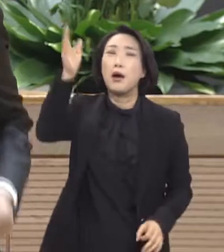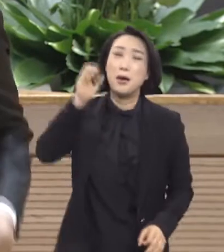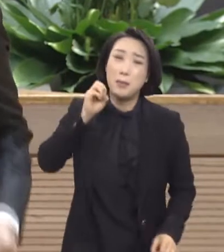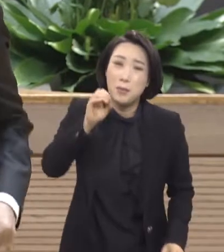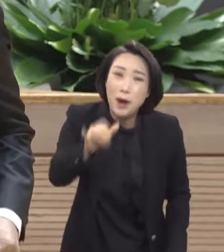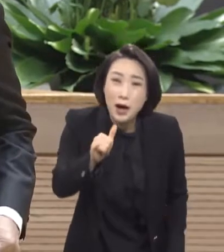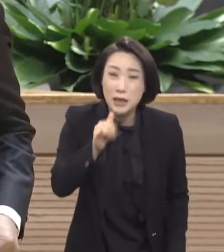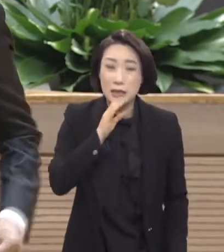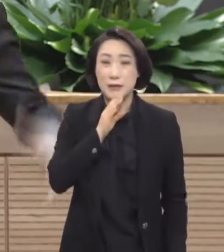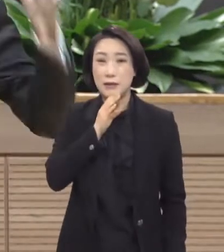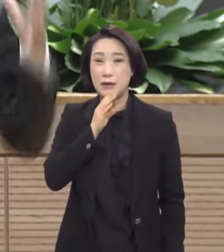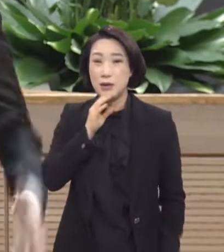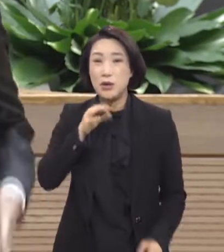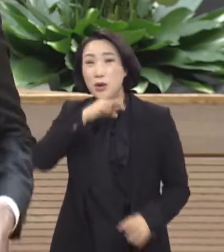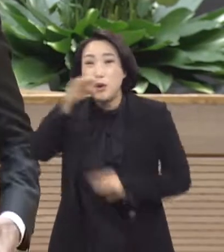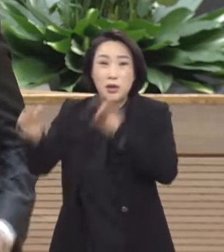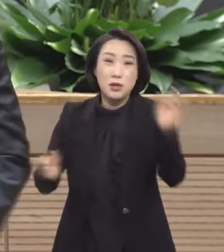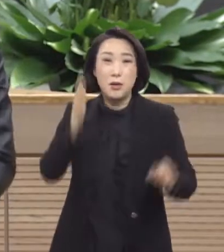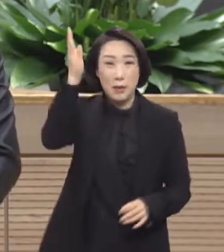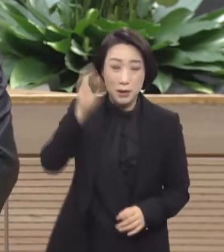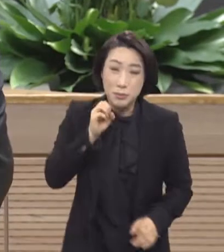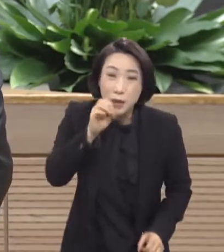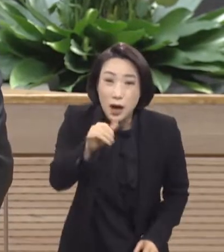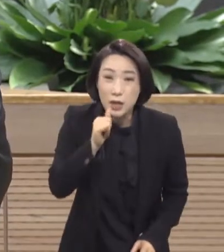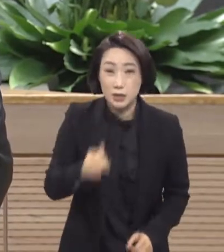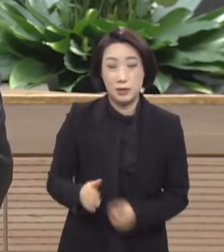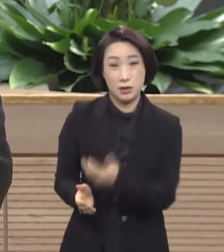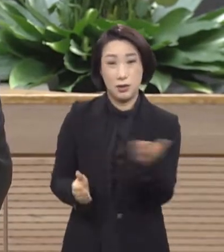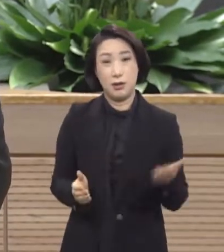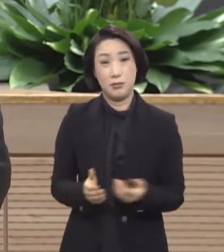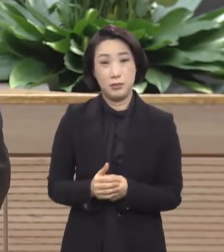가라사대. 외쳐 가라사대.